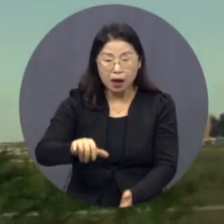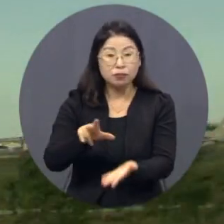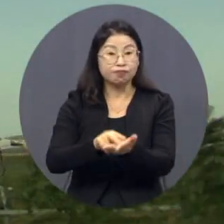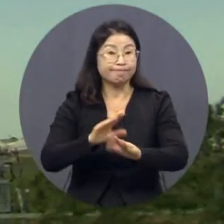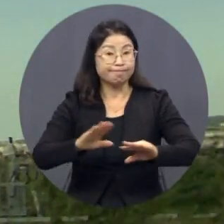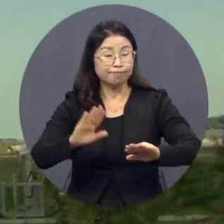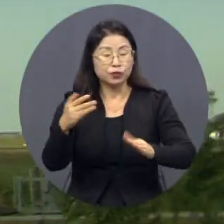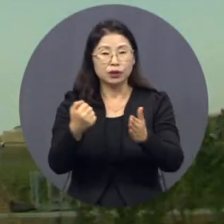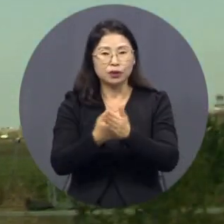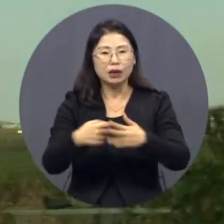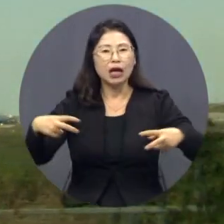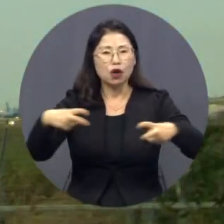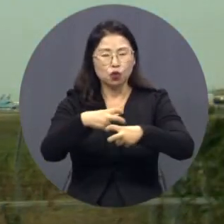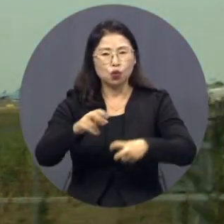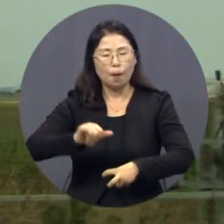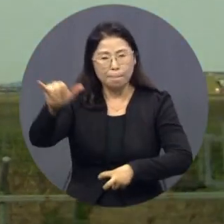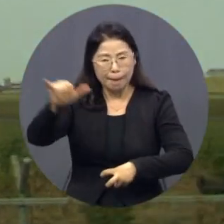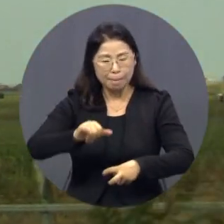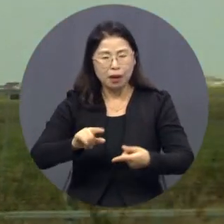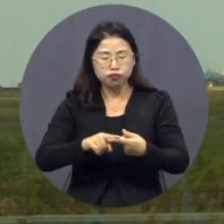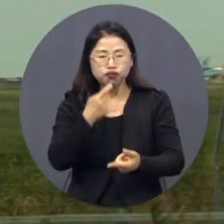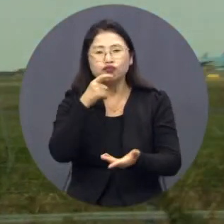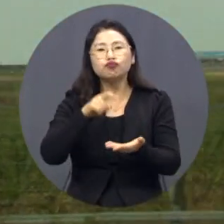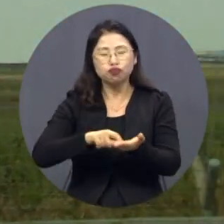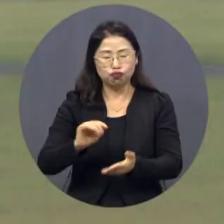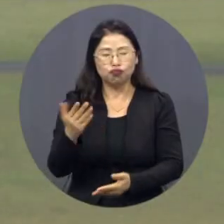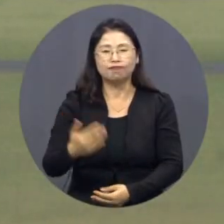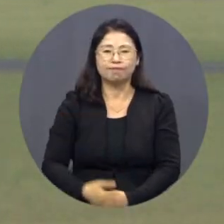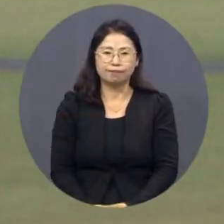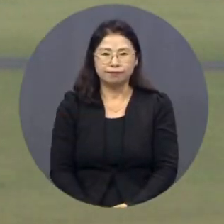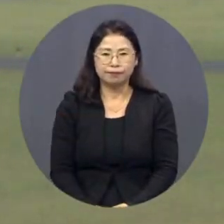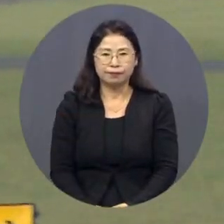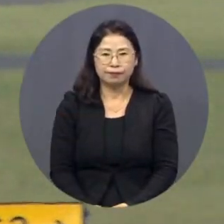해소돼 교통량도 늘어날 것으로 보입니다